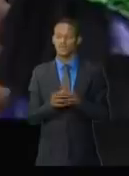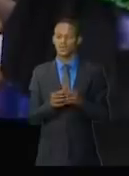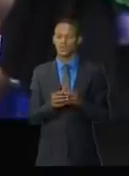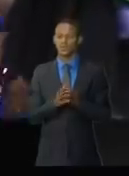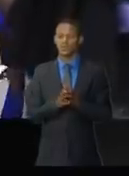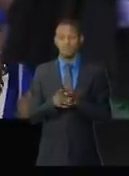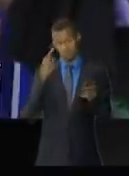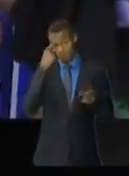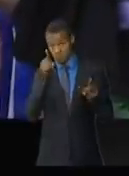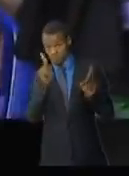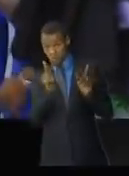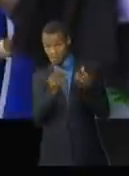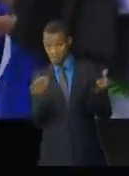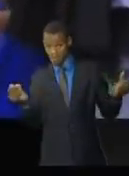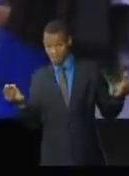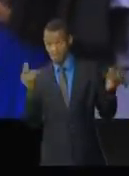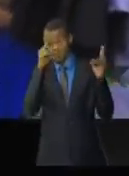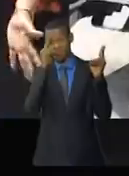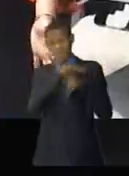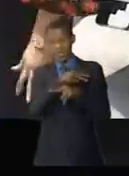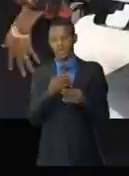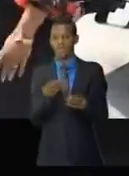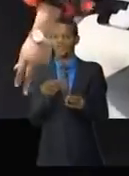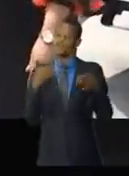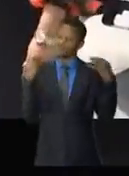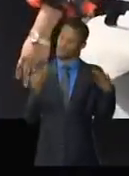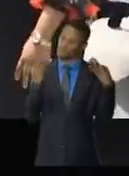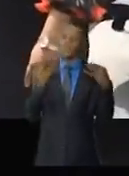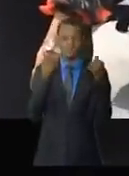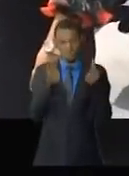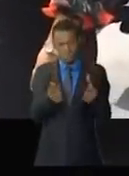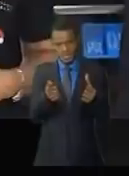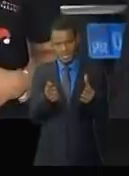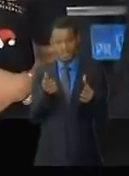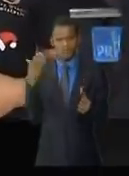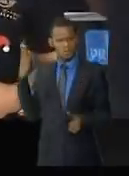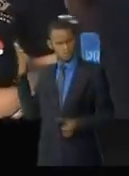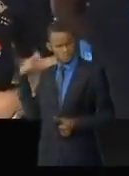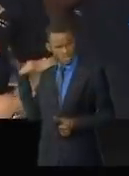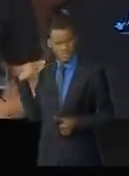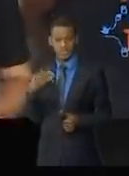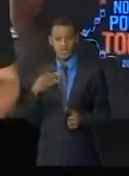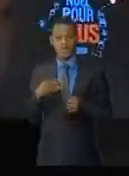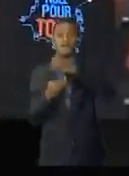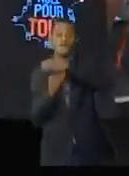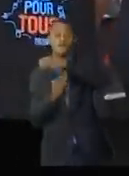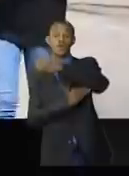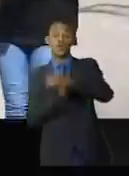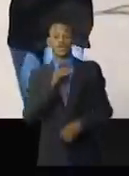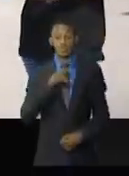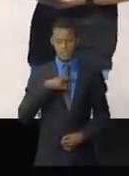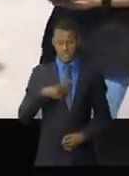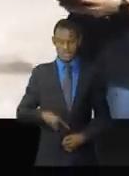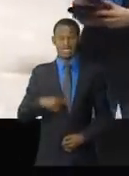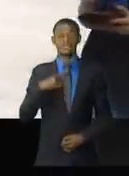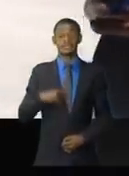à l'abri des besoins primaires, la Fondation Denise Nyakiro Tshisekedi, FDNT, a lancé en décembre dernier la campagne Noël pour tous à